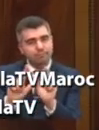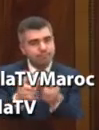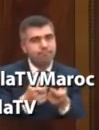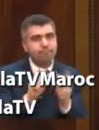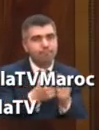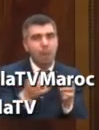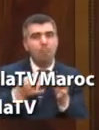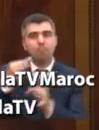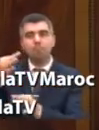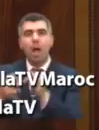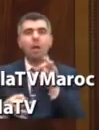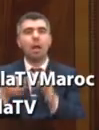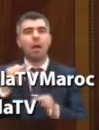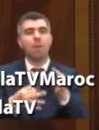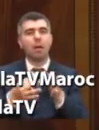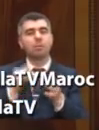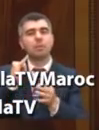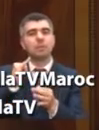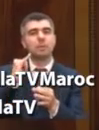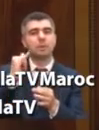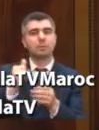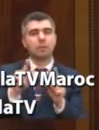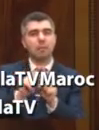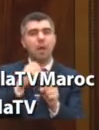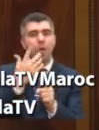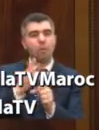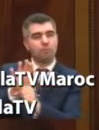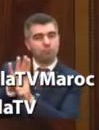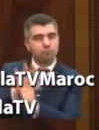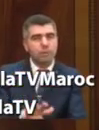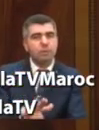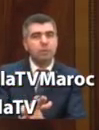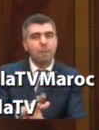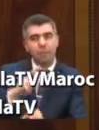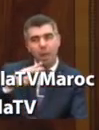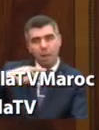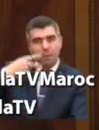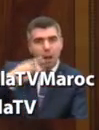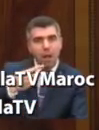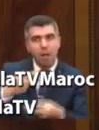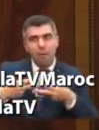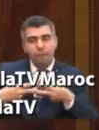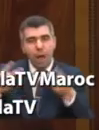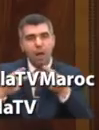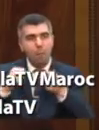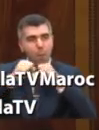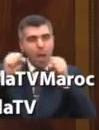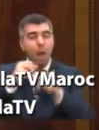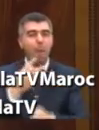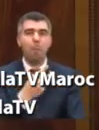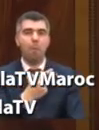والمحاكمات الصورية وحبس أنفاس الإنسان الفلسطيني ومنعه عن التعبير تحت الاحتلال